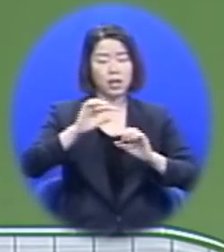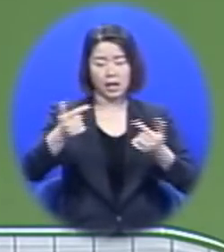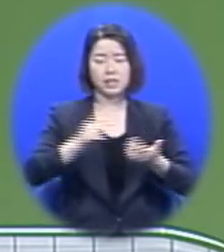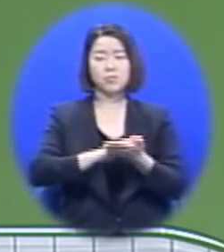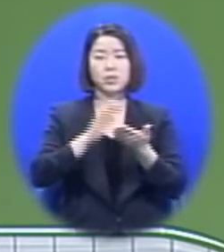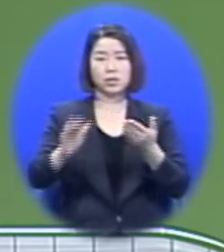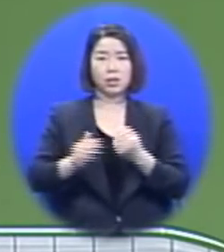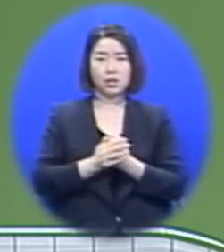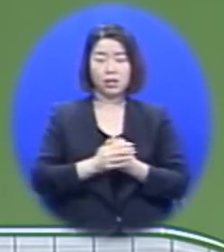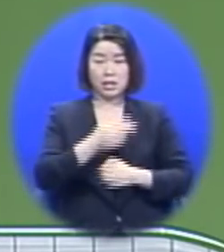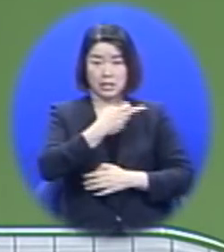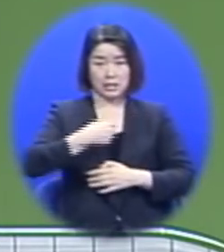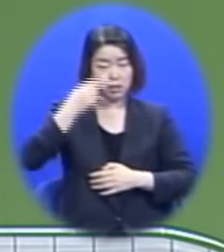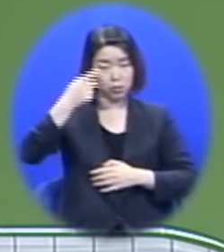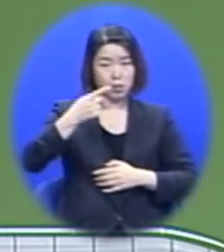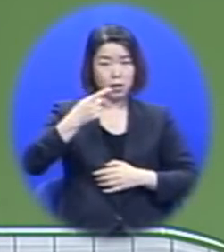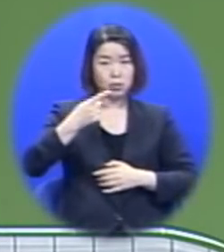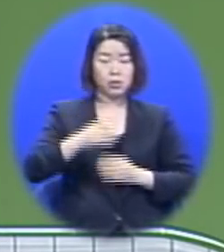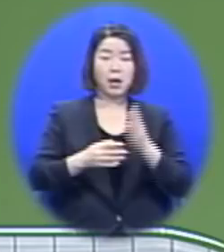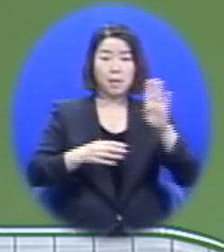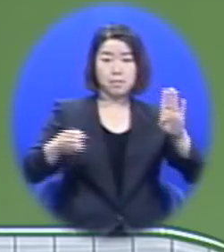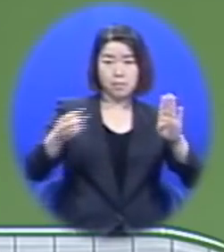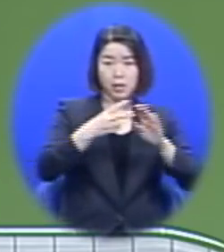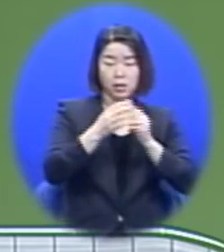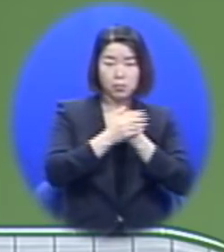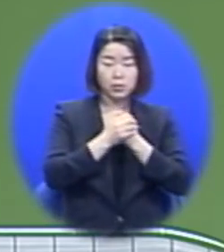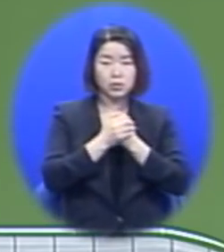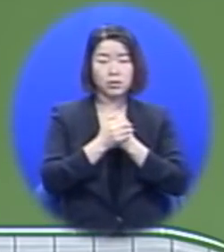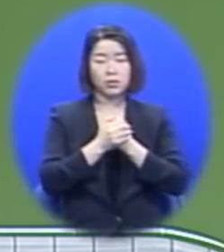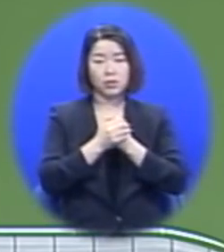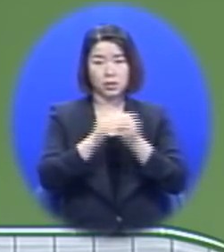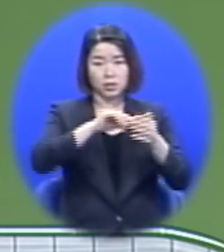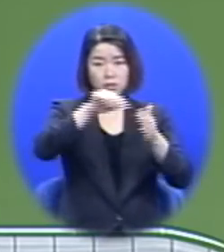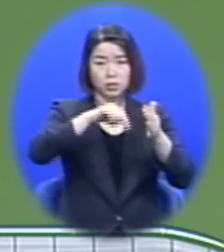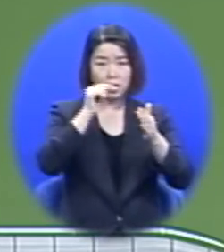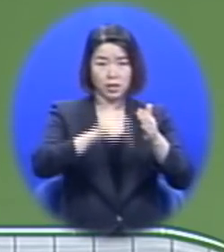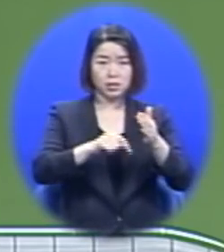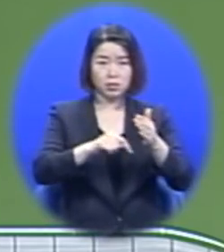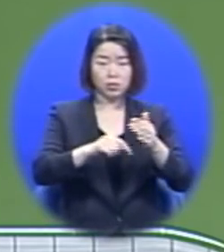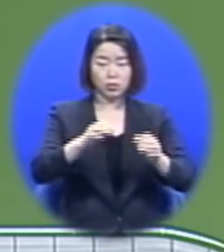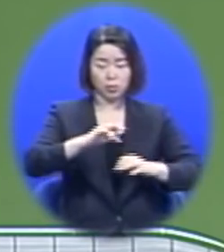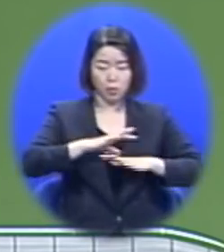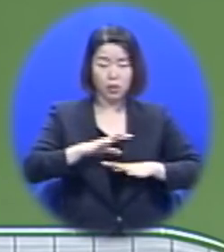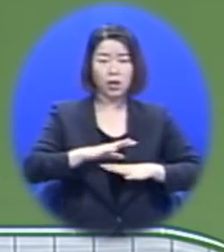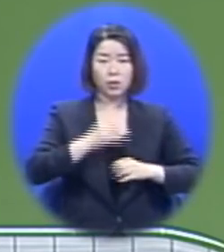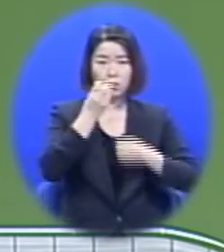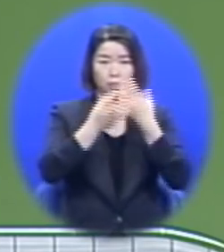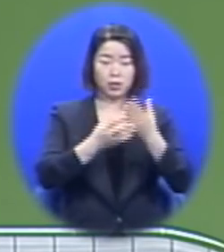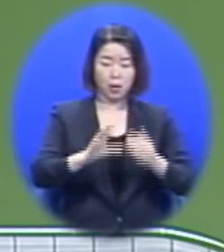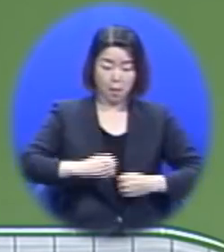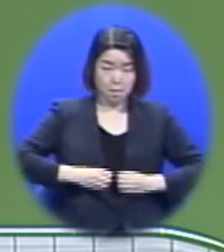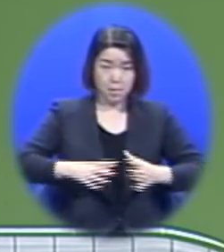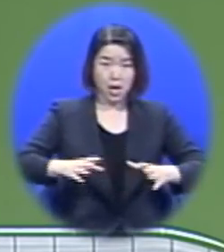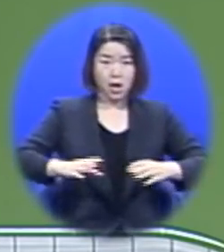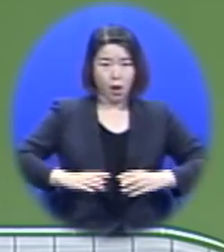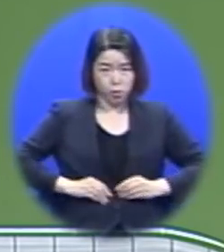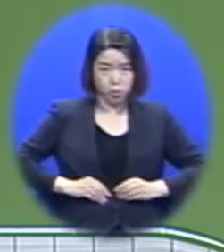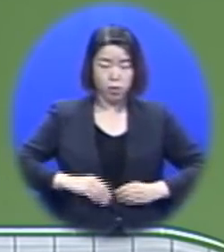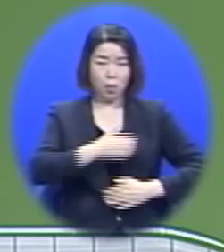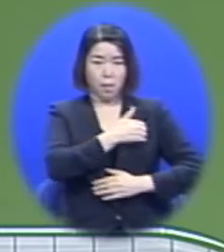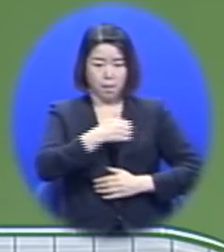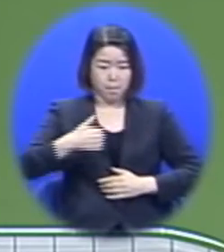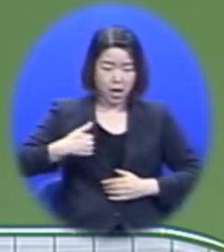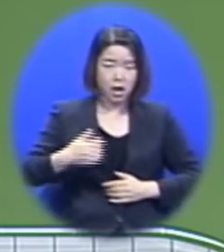사도 바울은 빌립보서 4장 12절에서 이런 놀라운 고백을 했습니다. 배부름과 배고픔과 풍부와